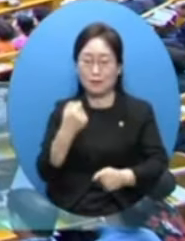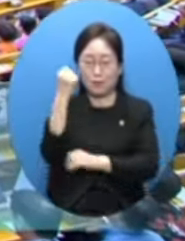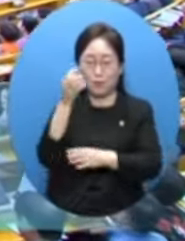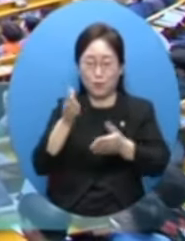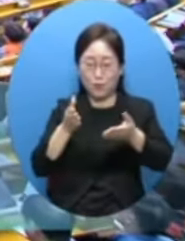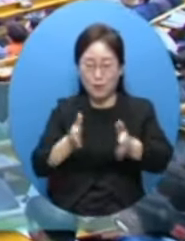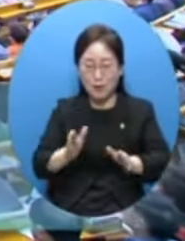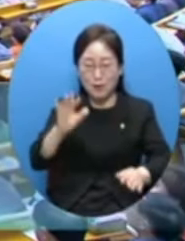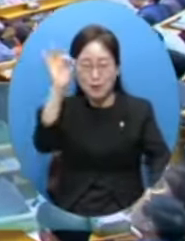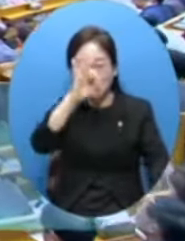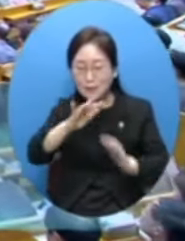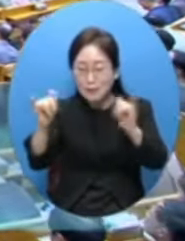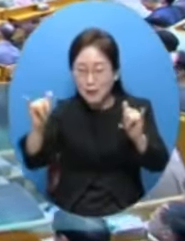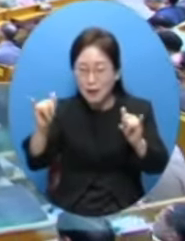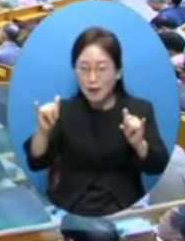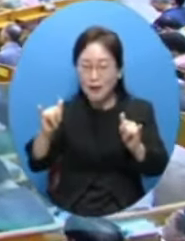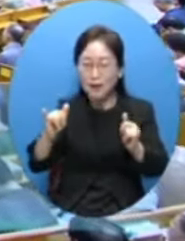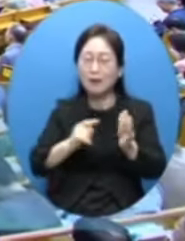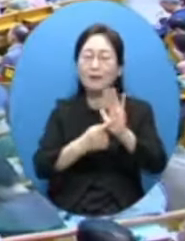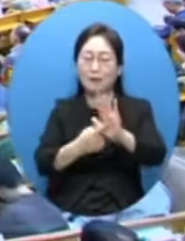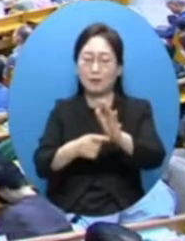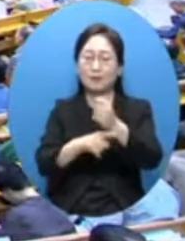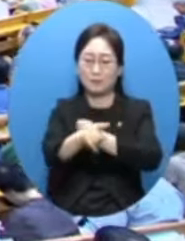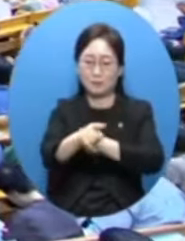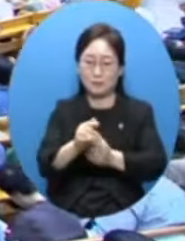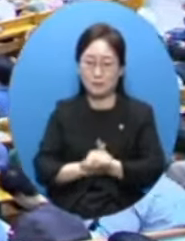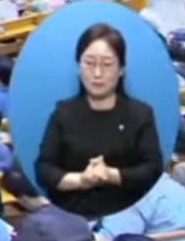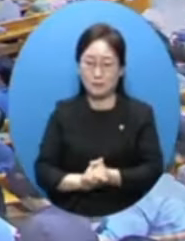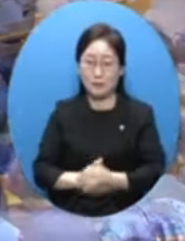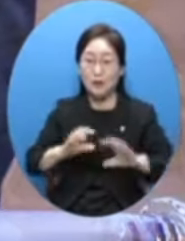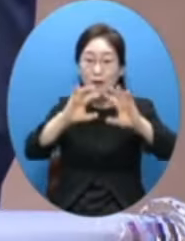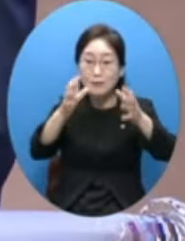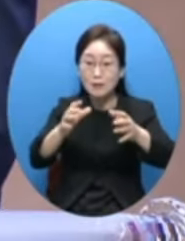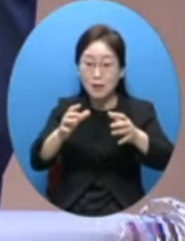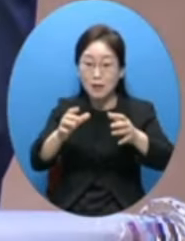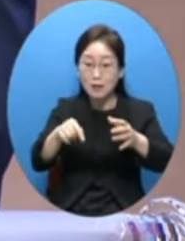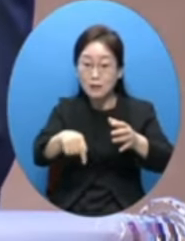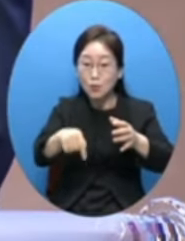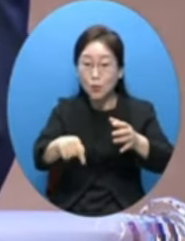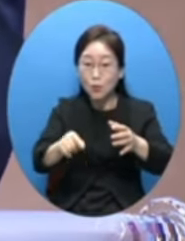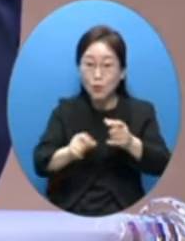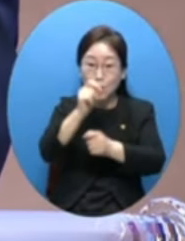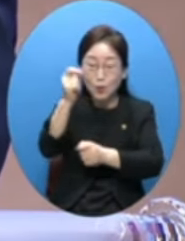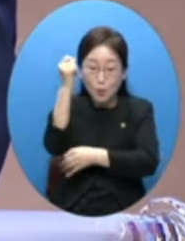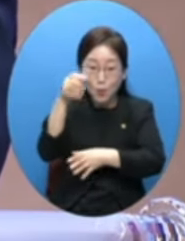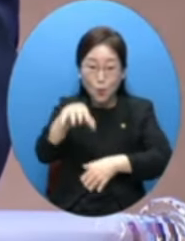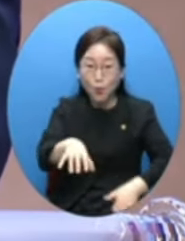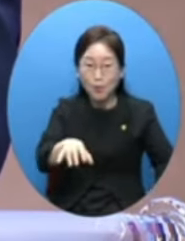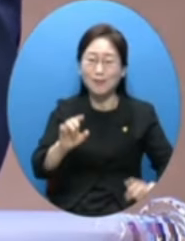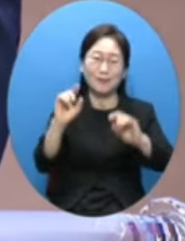자임을 나타냄이라. 이 세상은 영원한 우리의 본향, 고향이 아닙니다.